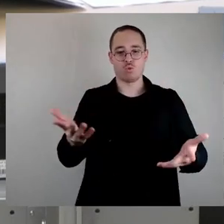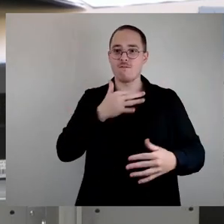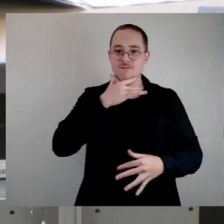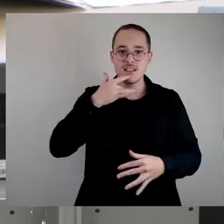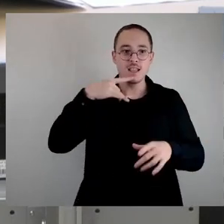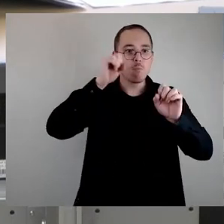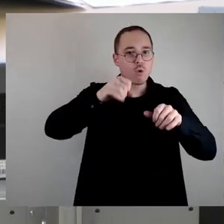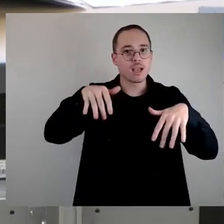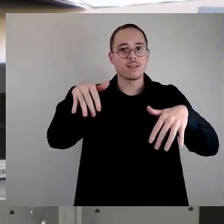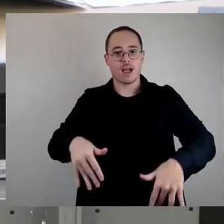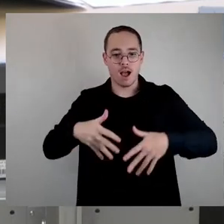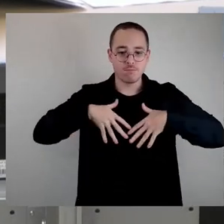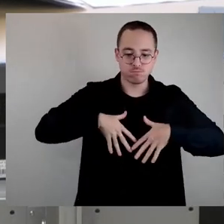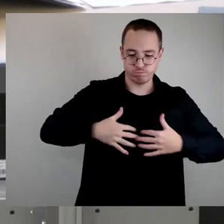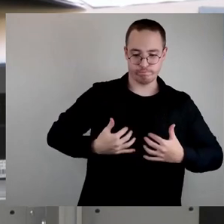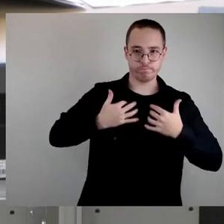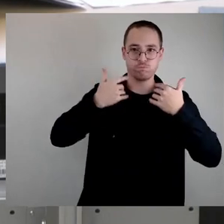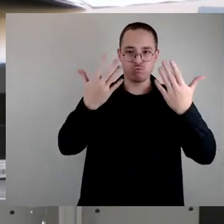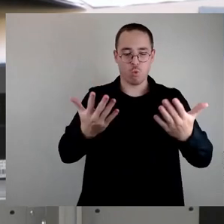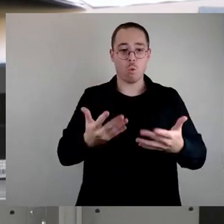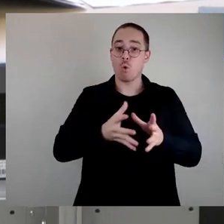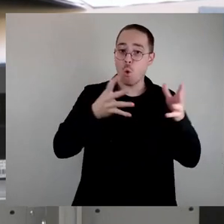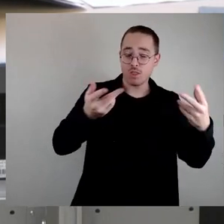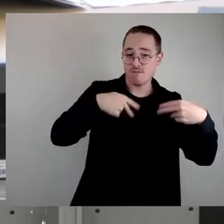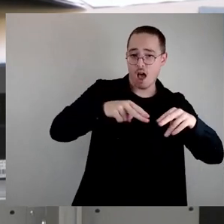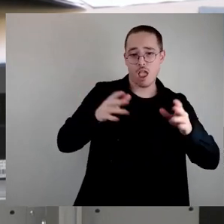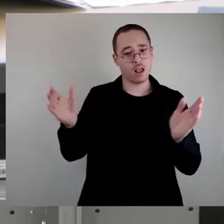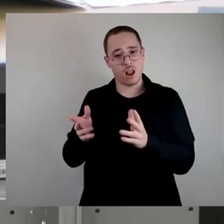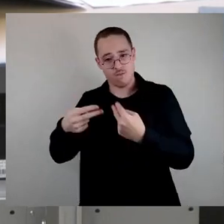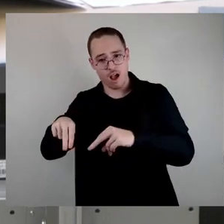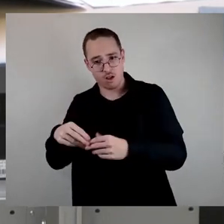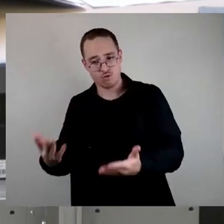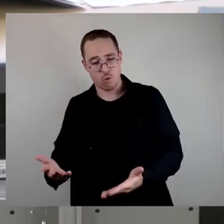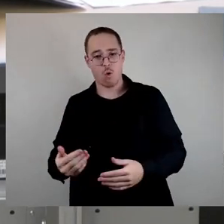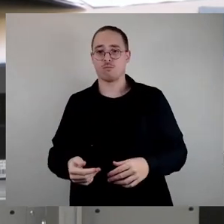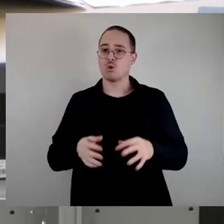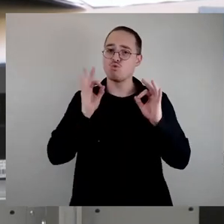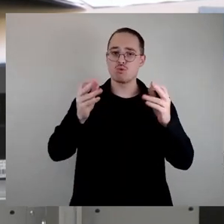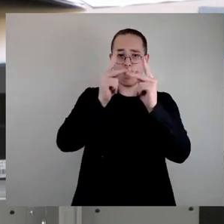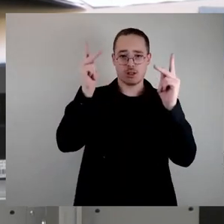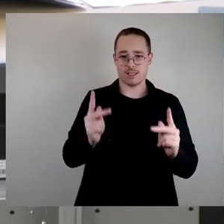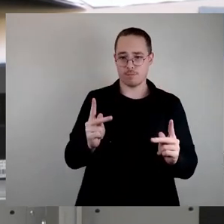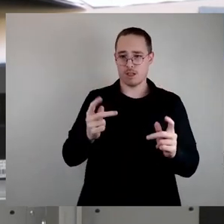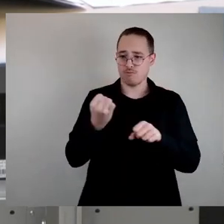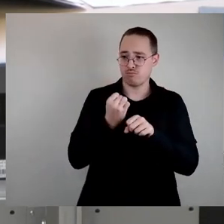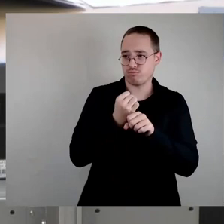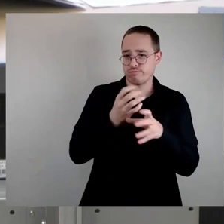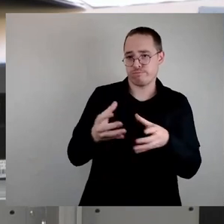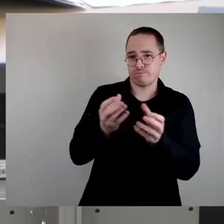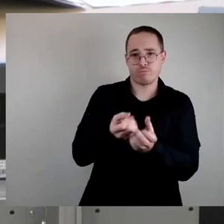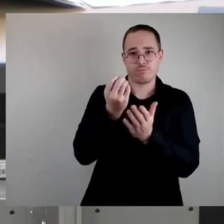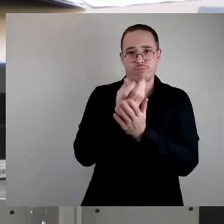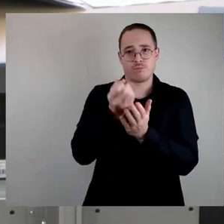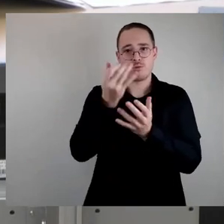Vereinen, damit wir gute Konzepte erarbeiten, wie eine bessere Zusammenarbeit im Fußball gelingen kann.